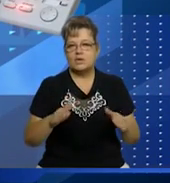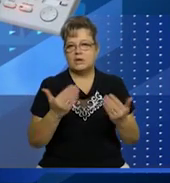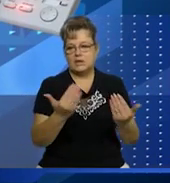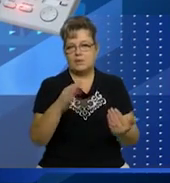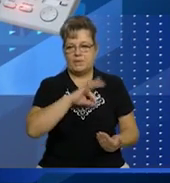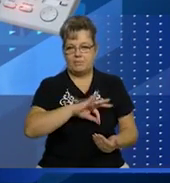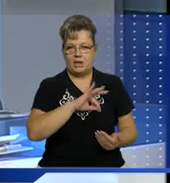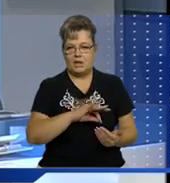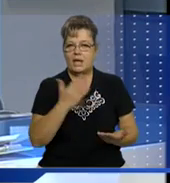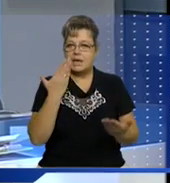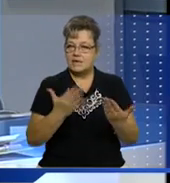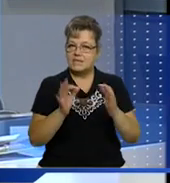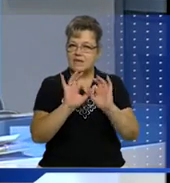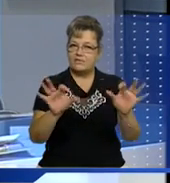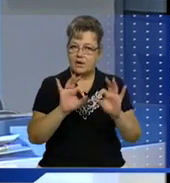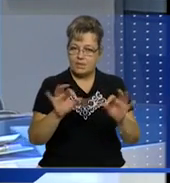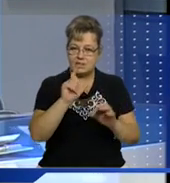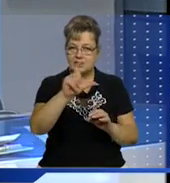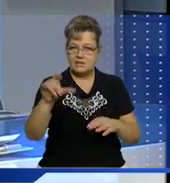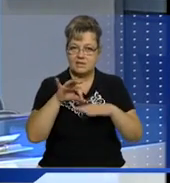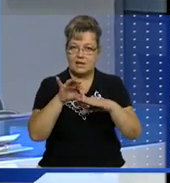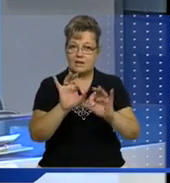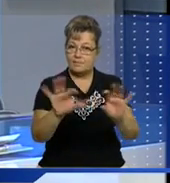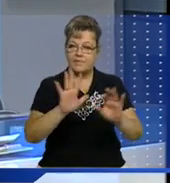зонах их применения. Если